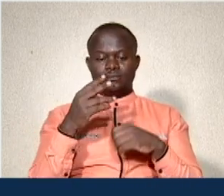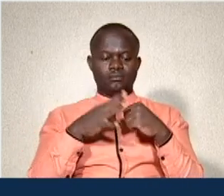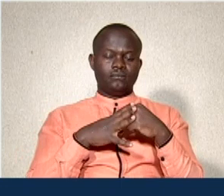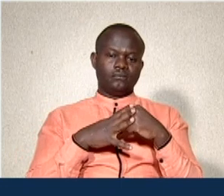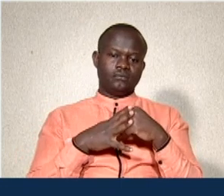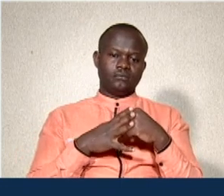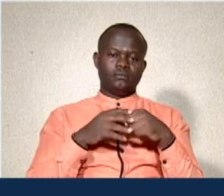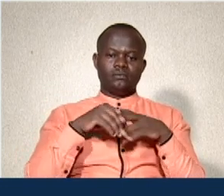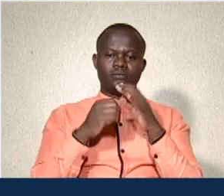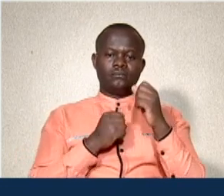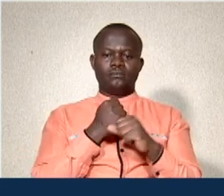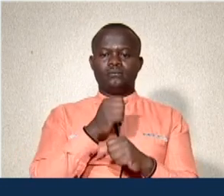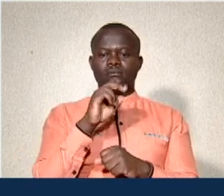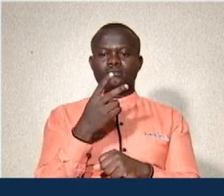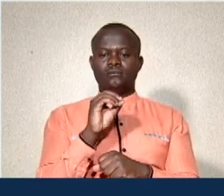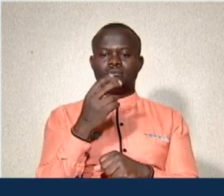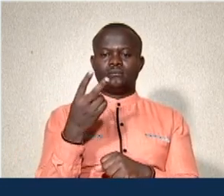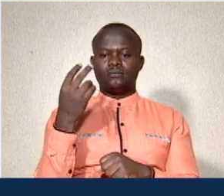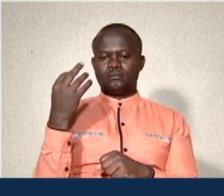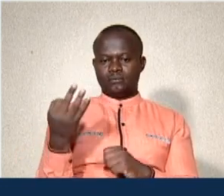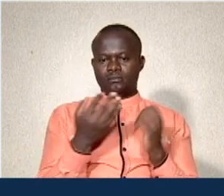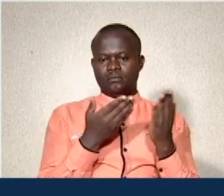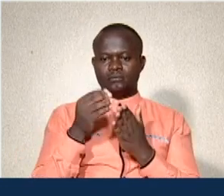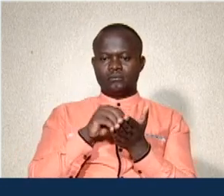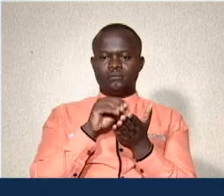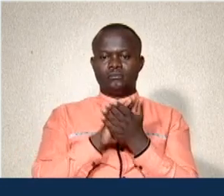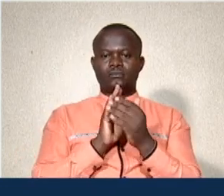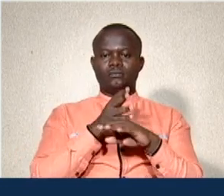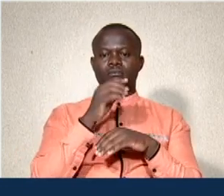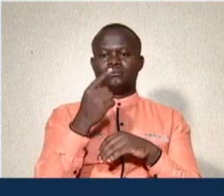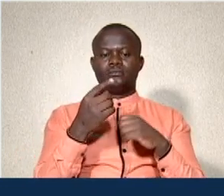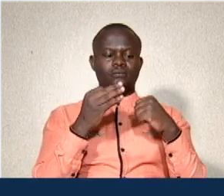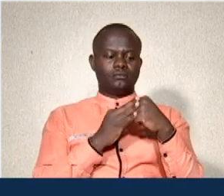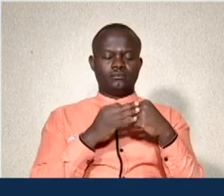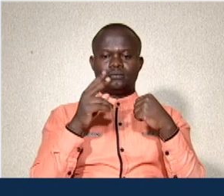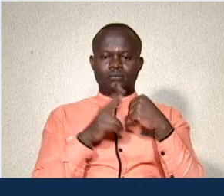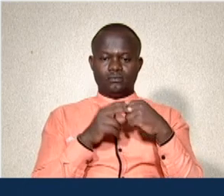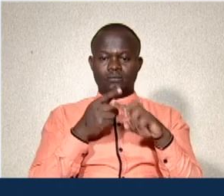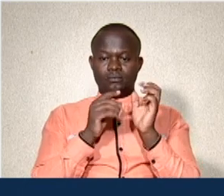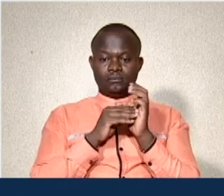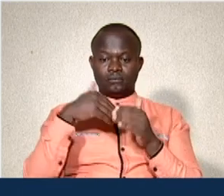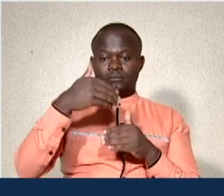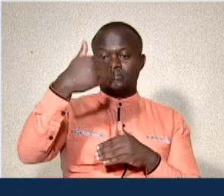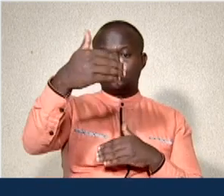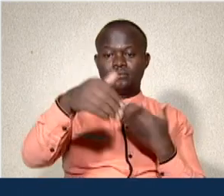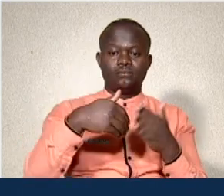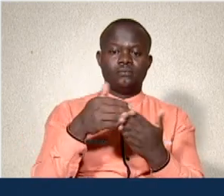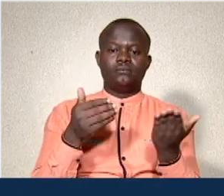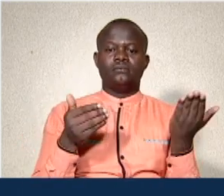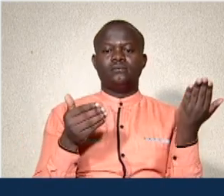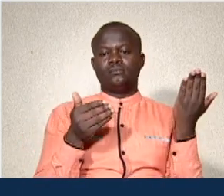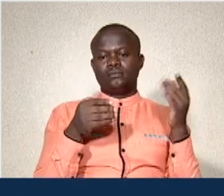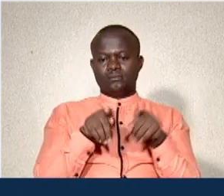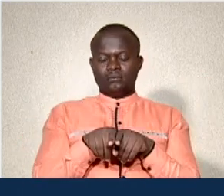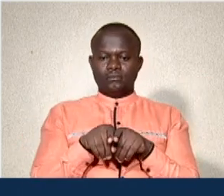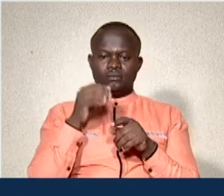29 muri 2023 hakiriwe dosiye 187. Gusa ngo uko ibihe bigenda bishira niko